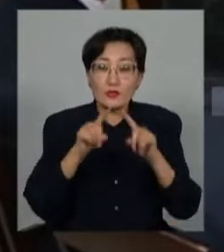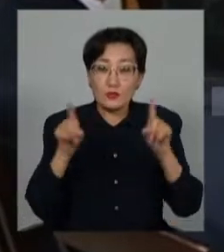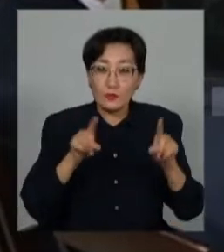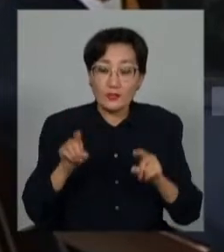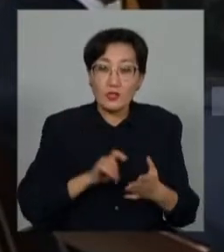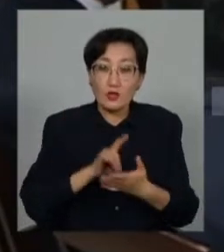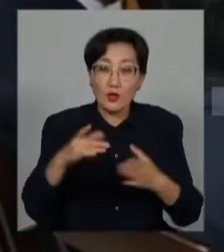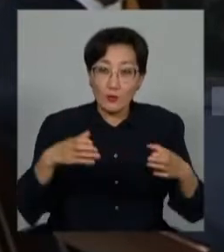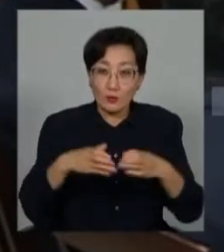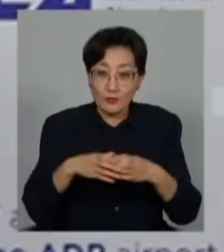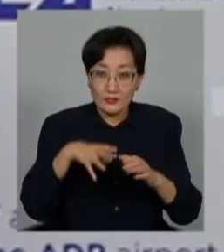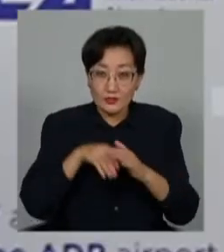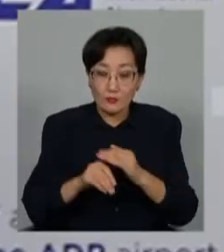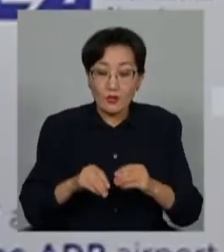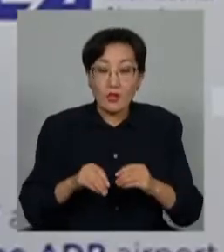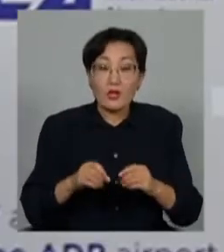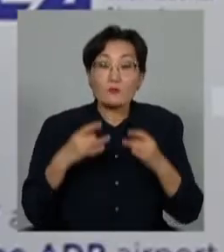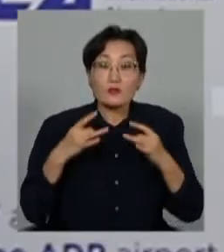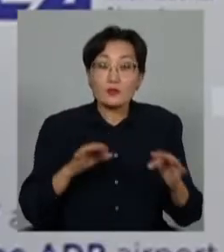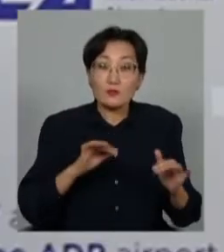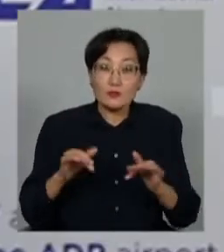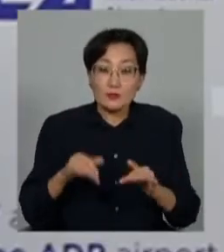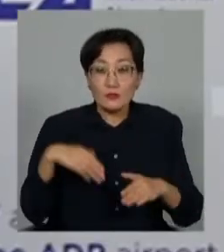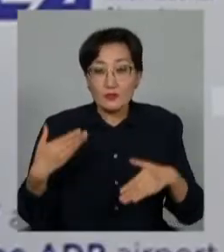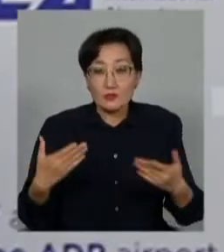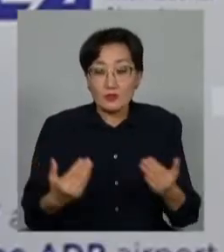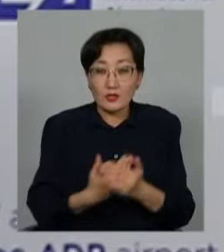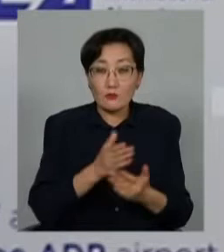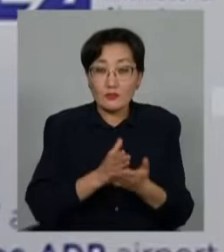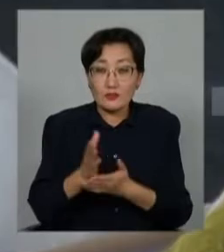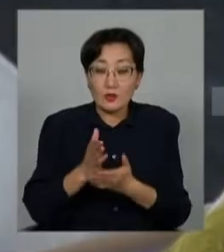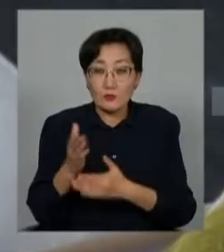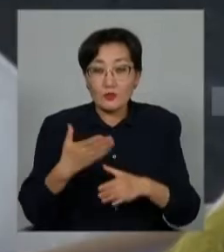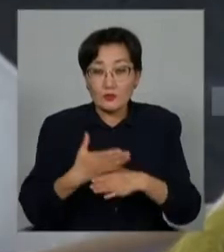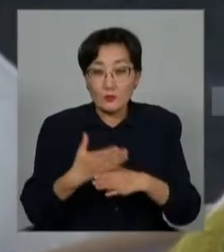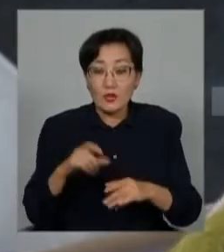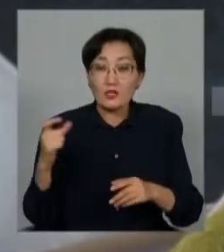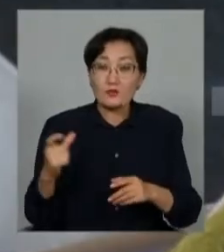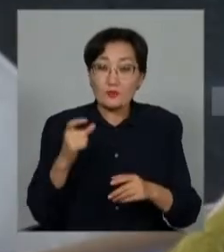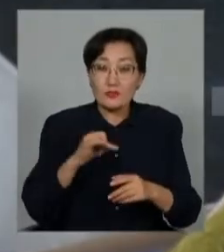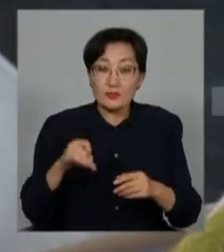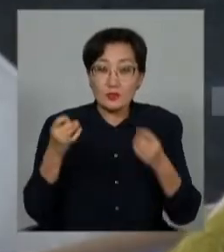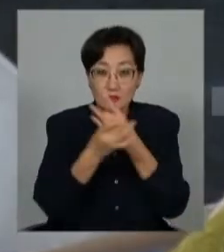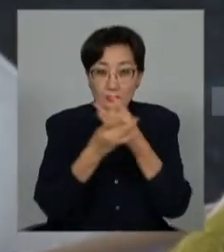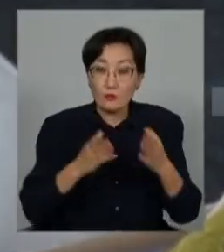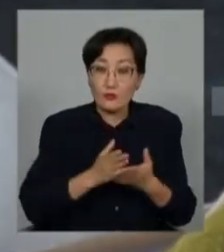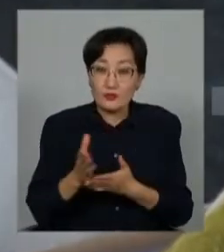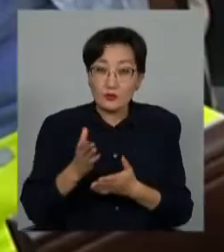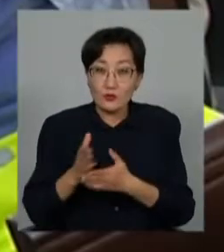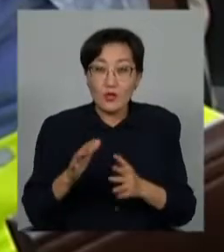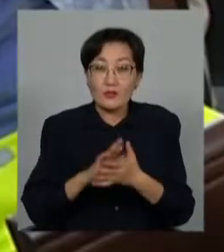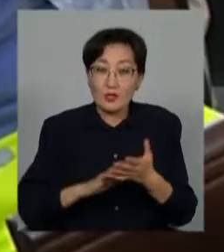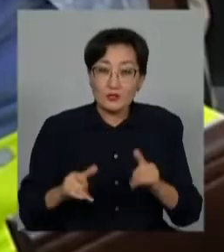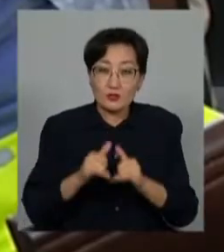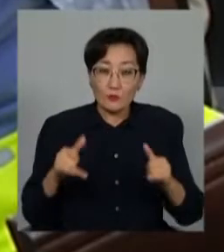әуе компания саналады. Ал салтанатты жиында тараптар жаңа бағыттардың арқасында экономика мен мәдениет саласы одан